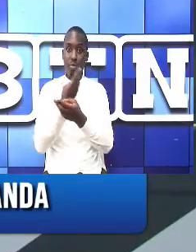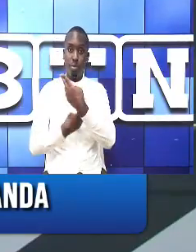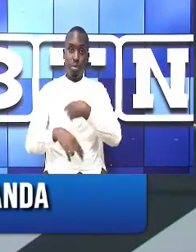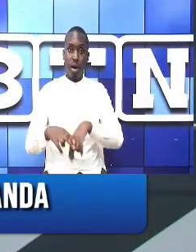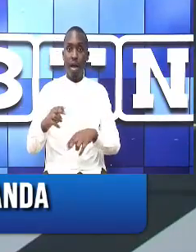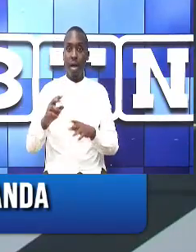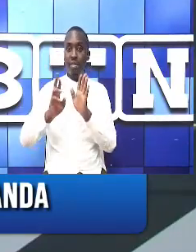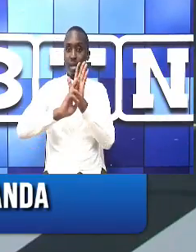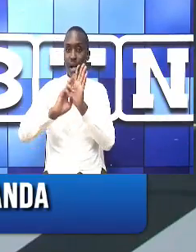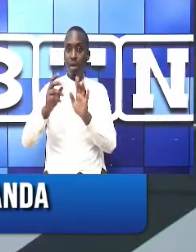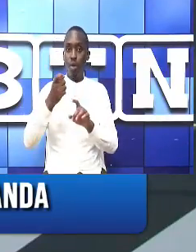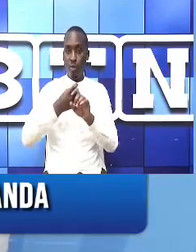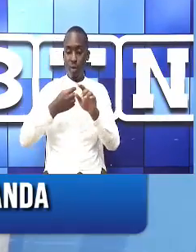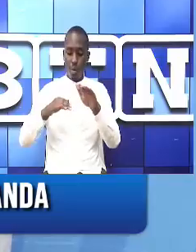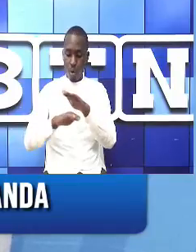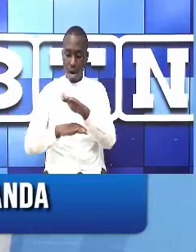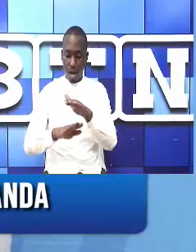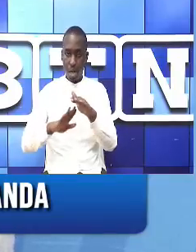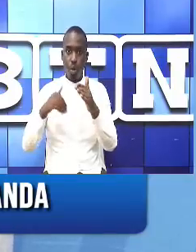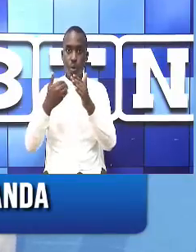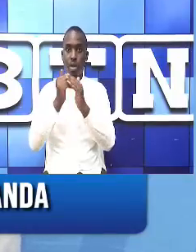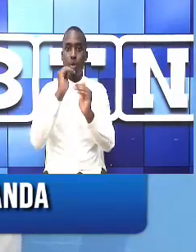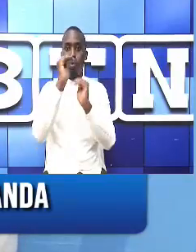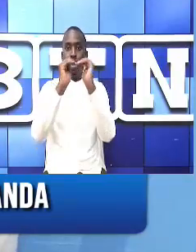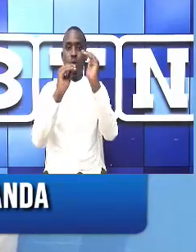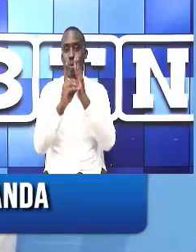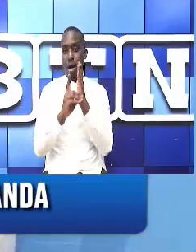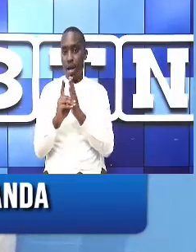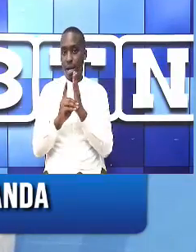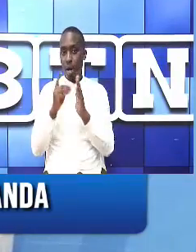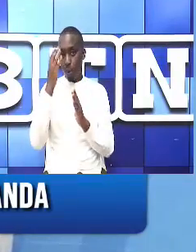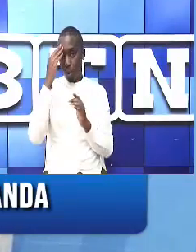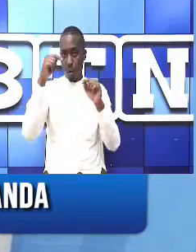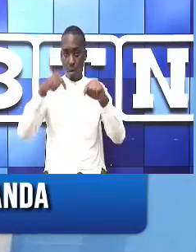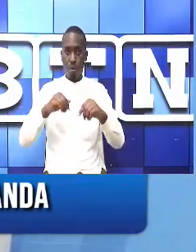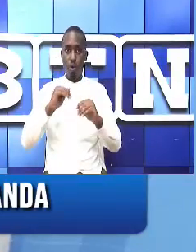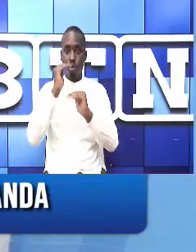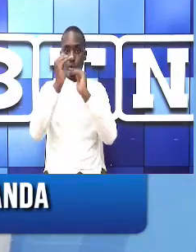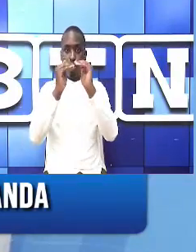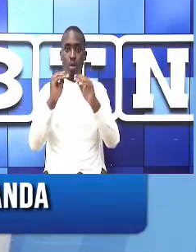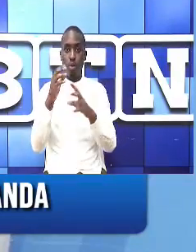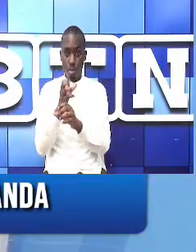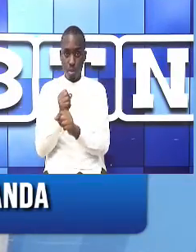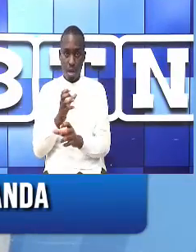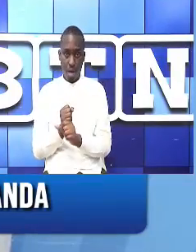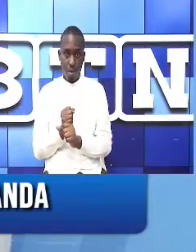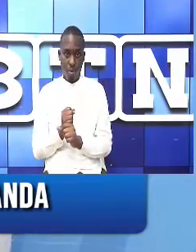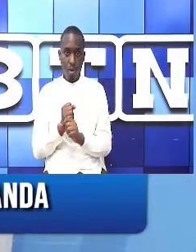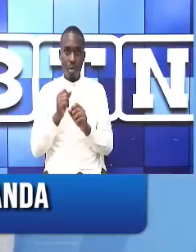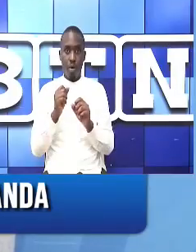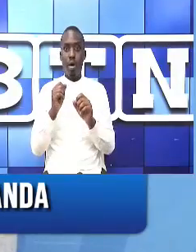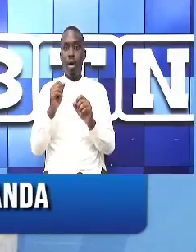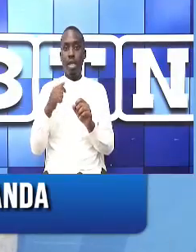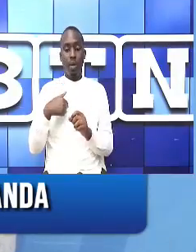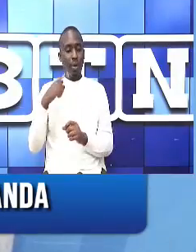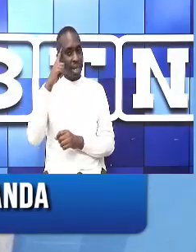zirahagarariwe kuva ku kagari kugera wenda tuvuge ku rwego rw'akarere kuko hano turi ku rwego rw'umuryango so nkeka